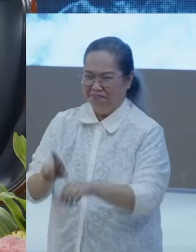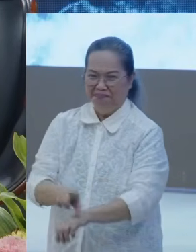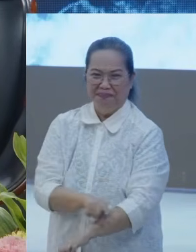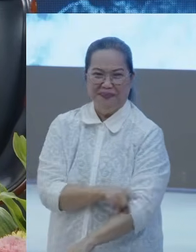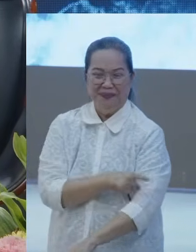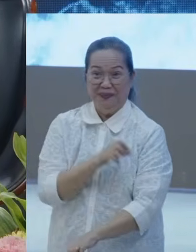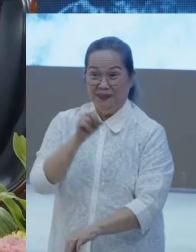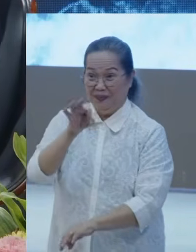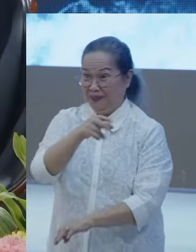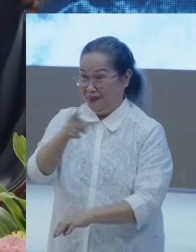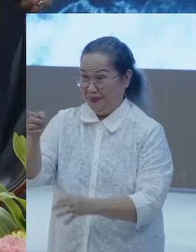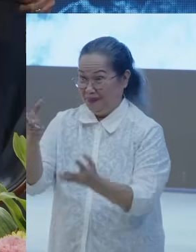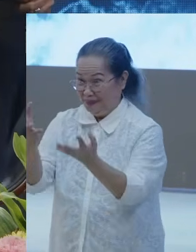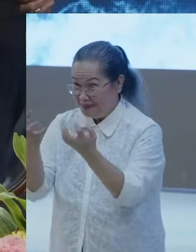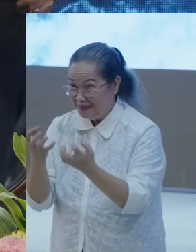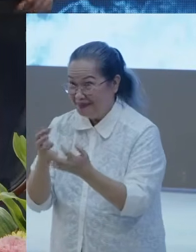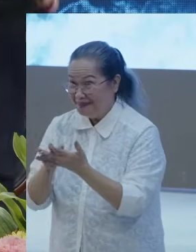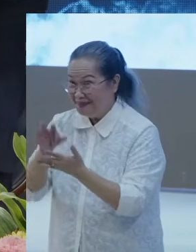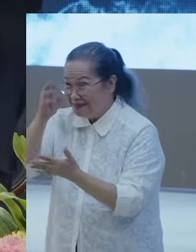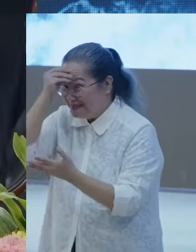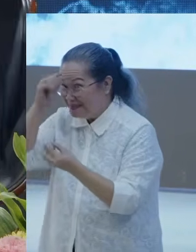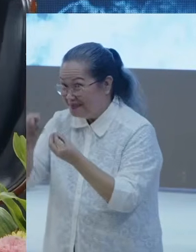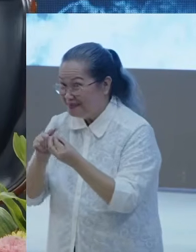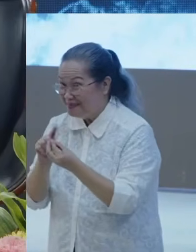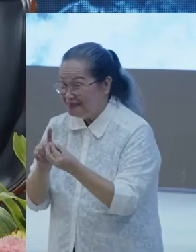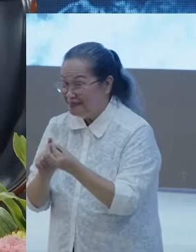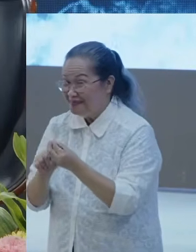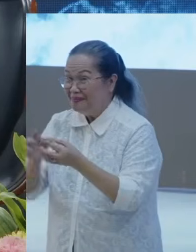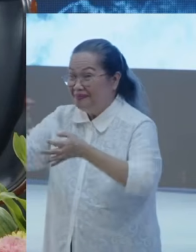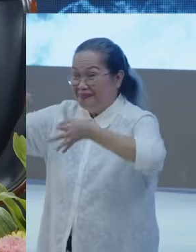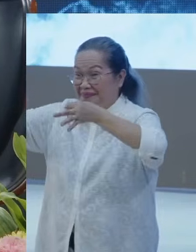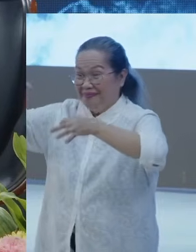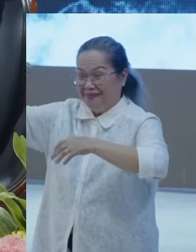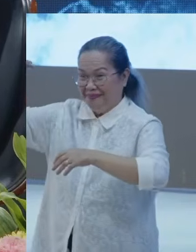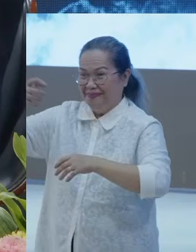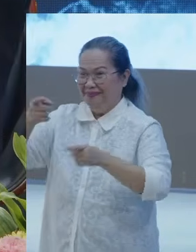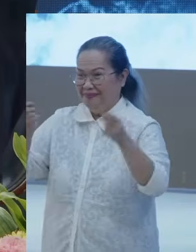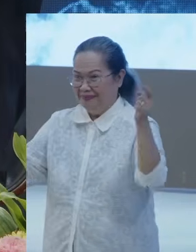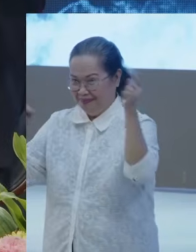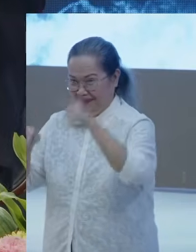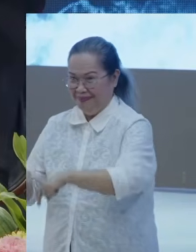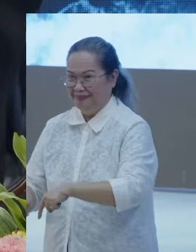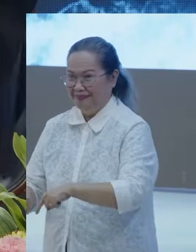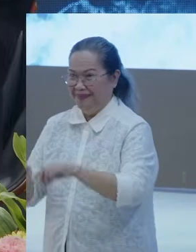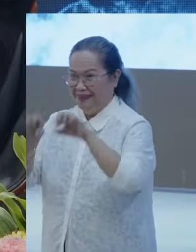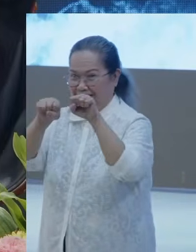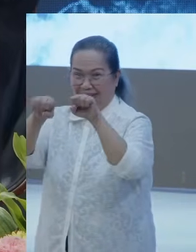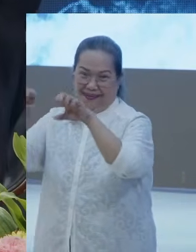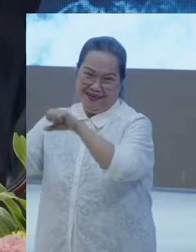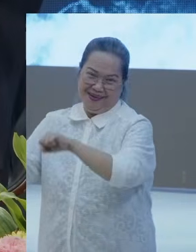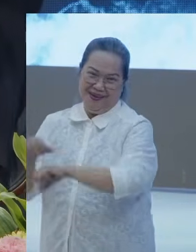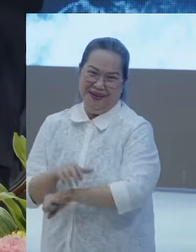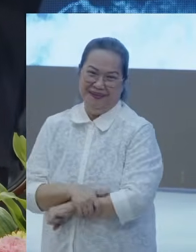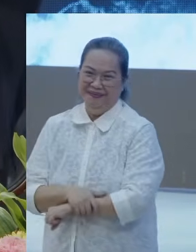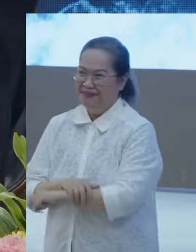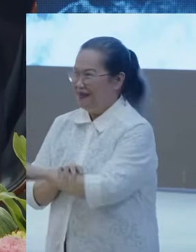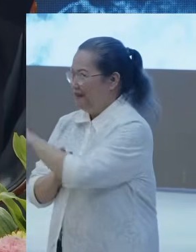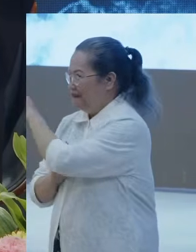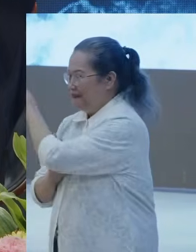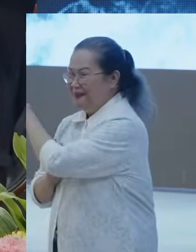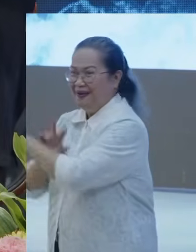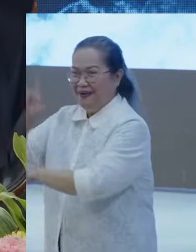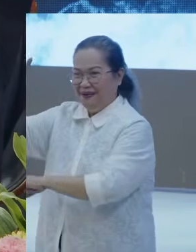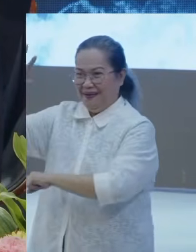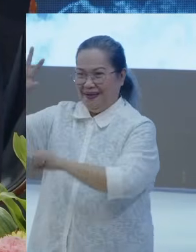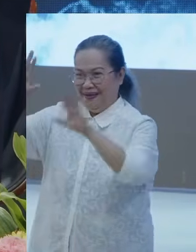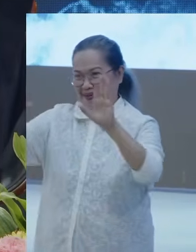gusto niyo matutunan po yung detalye nun, mag-attend po kayo ng Sunday Bible School. Ituturo ko yun mga 3 Sundays